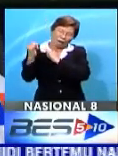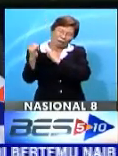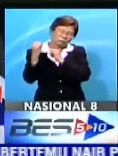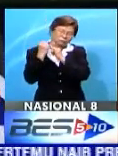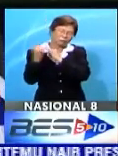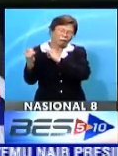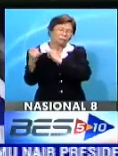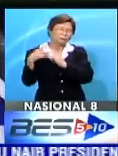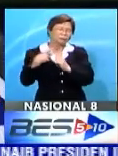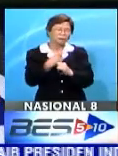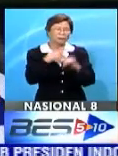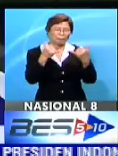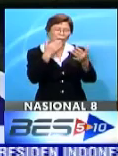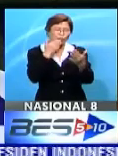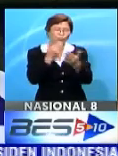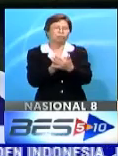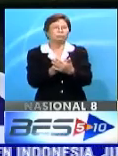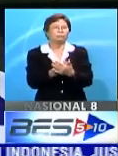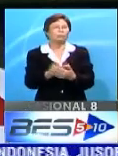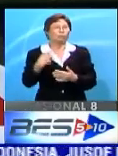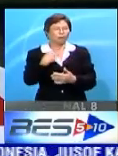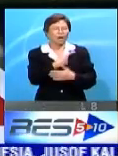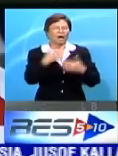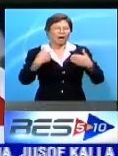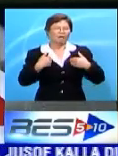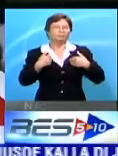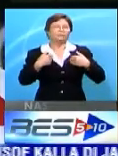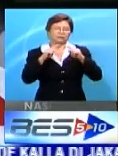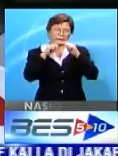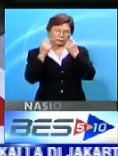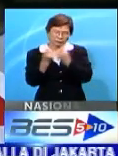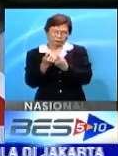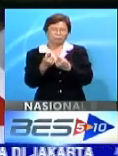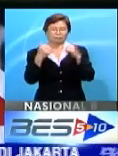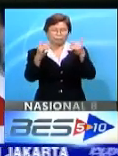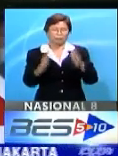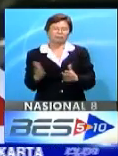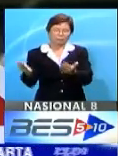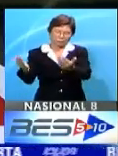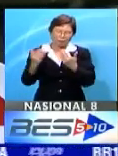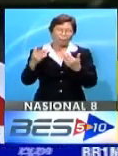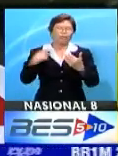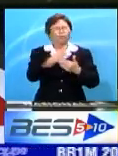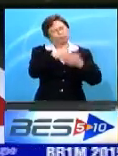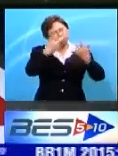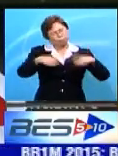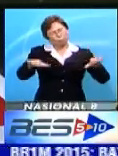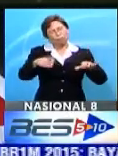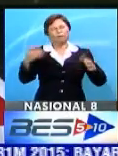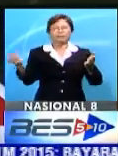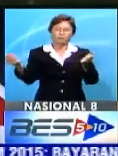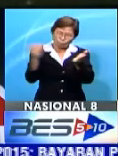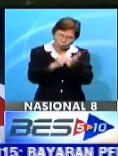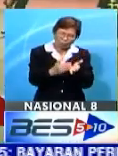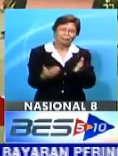but we were down 5-3, but we have the team, we have the players to come back from behind. We have done it before and we did it again.